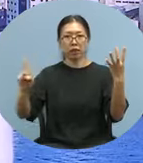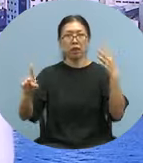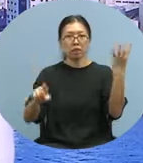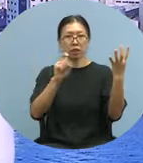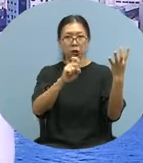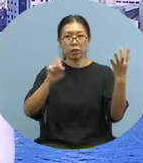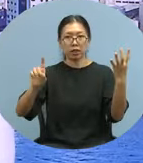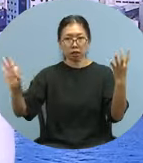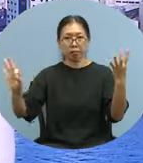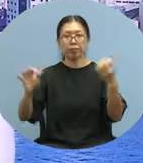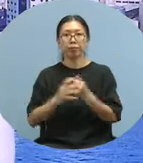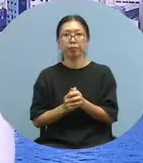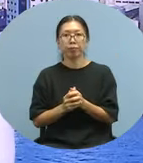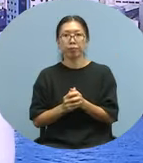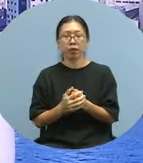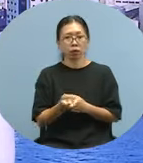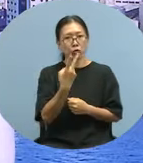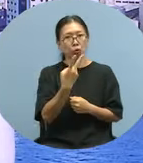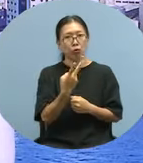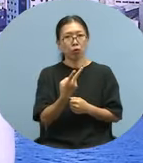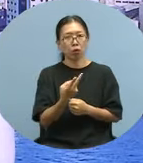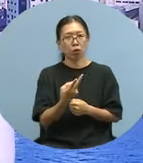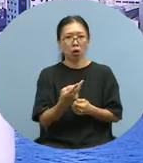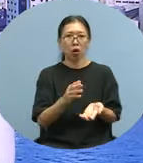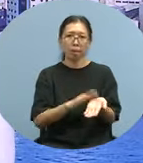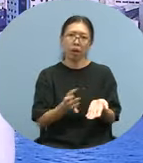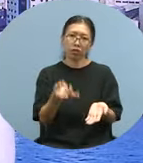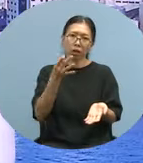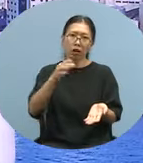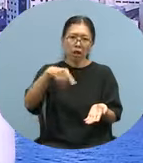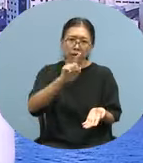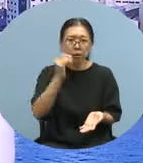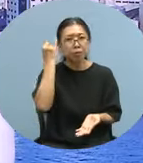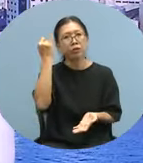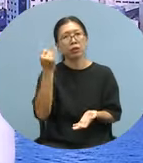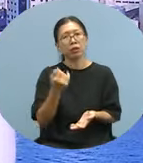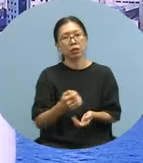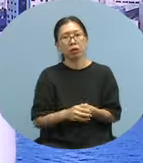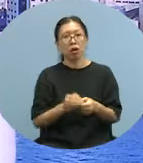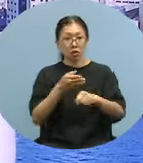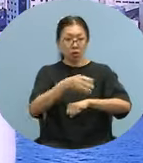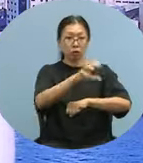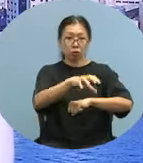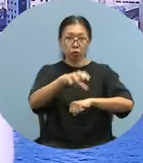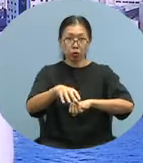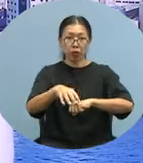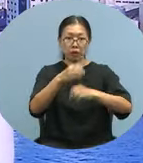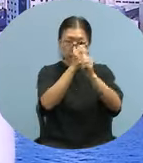4913。咁另外我哋有兩宗咧，就係源頭不明嘅個案啦。咁呢兩宗咧都係普及社